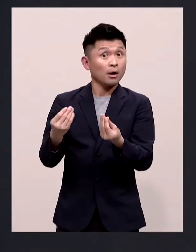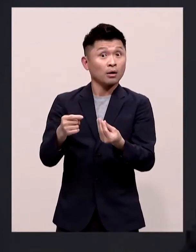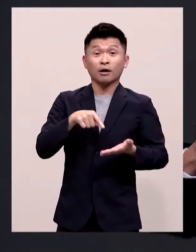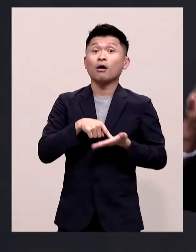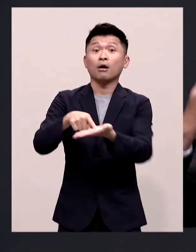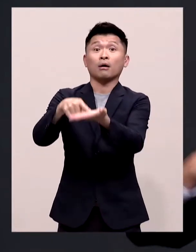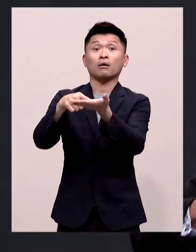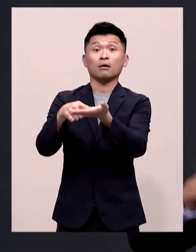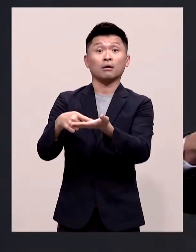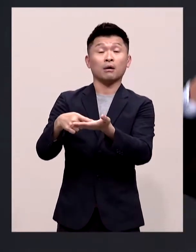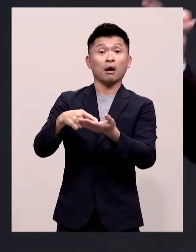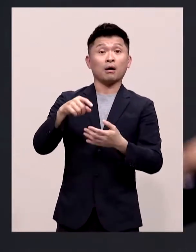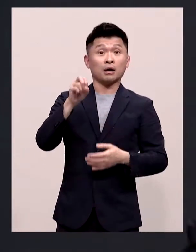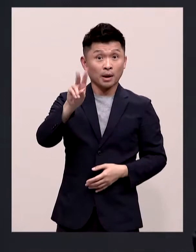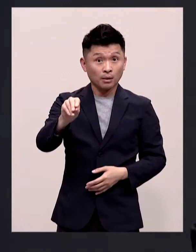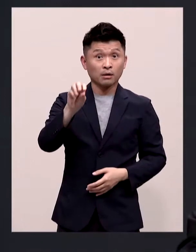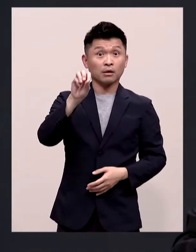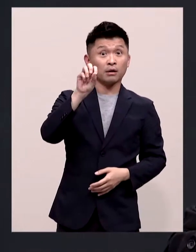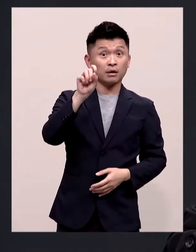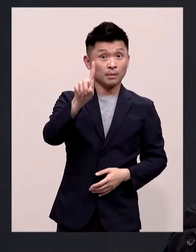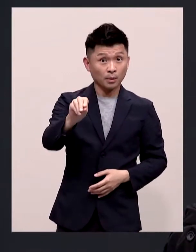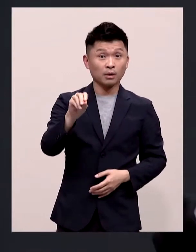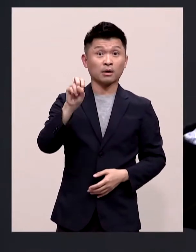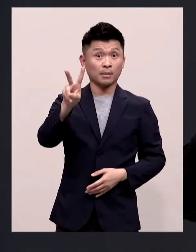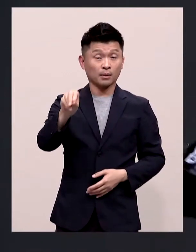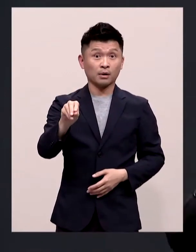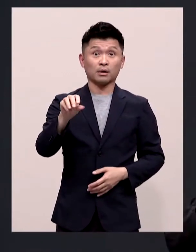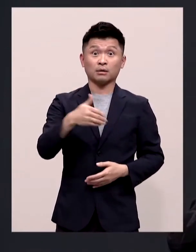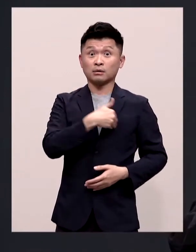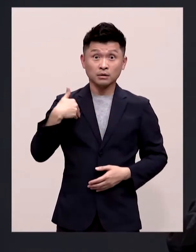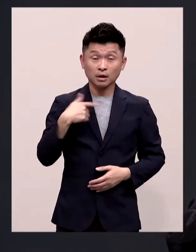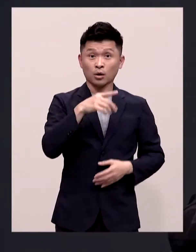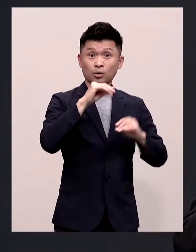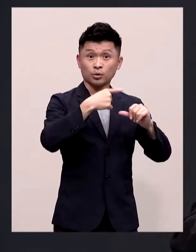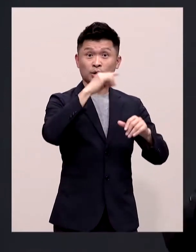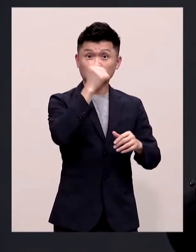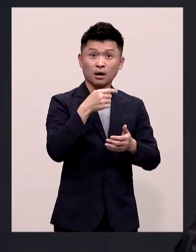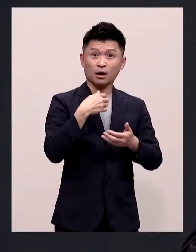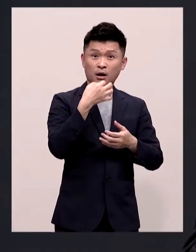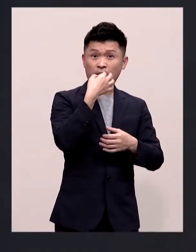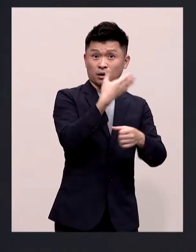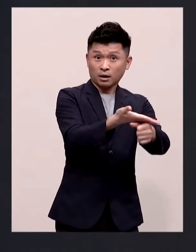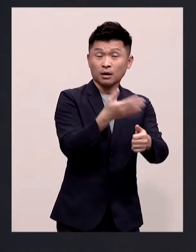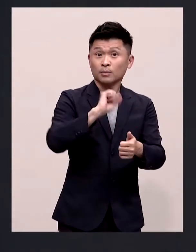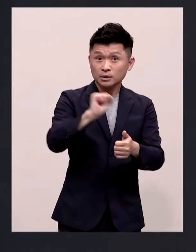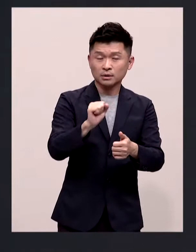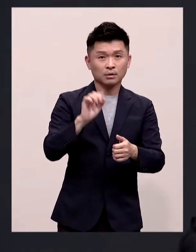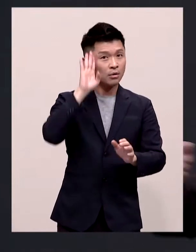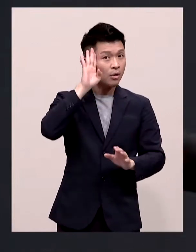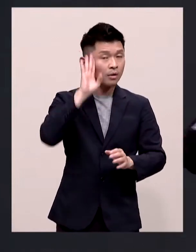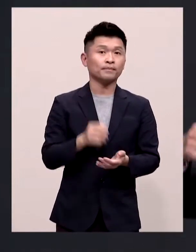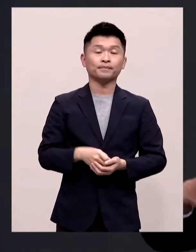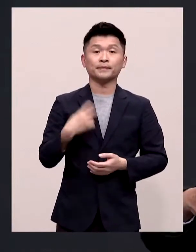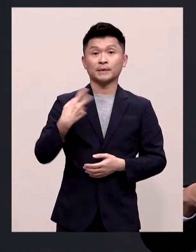可以領可以領百幾萬 兩百幾萬 三百幾萬路易特偷無錢 這實在太離譜了第四項就是 政銷